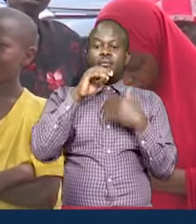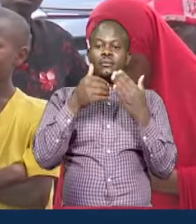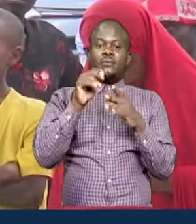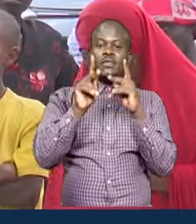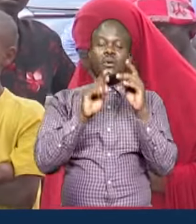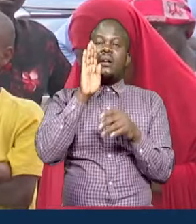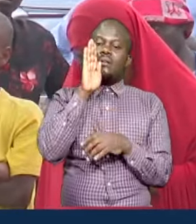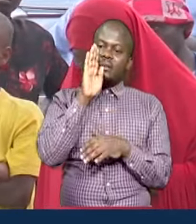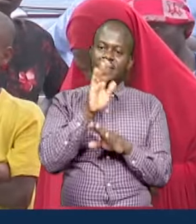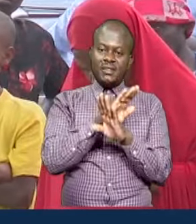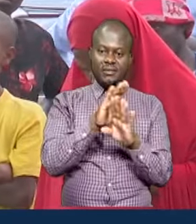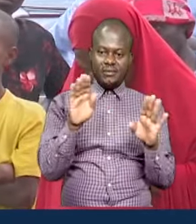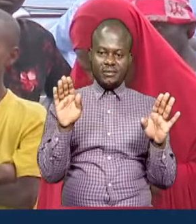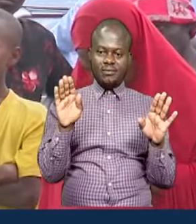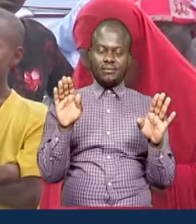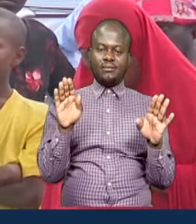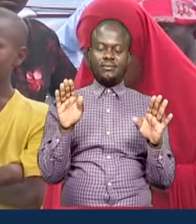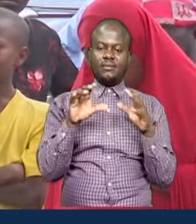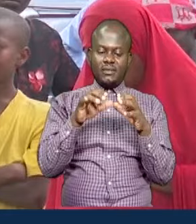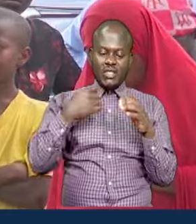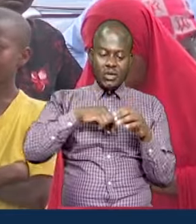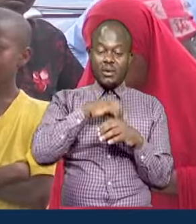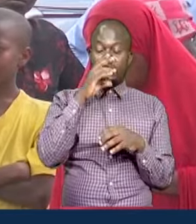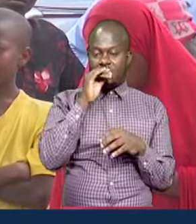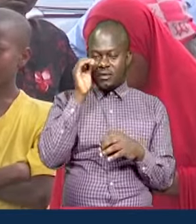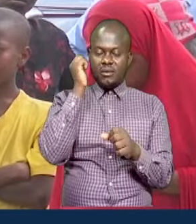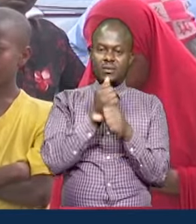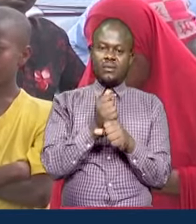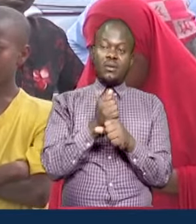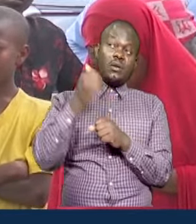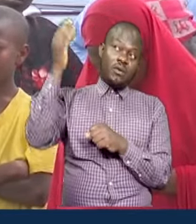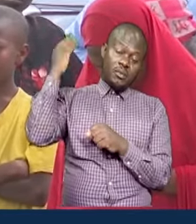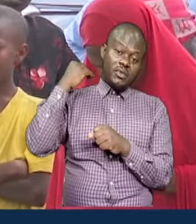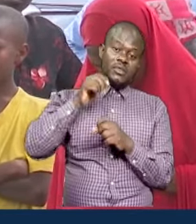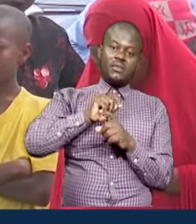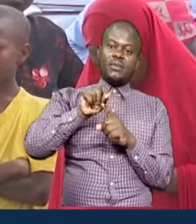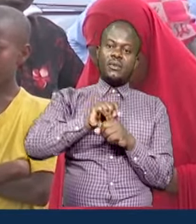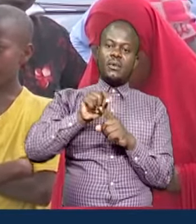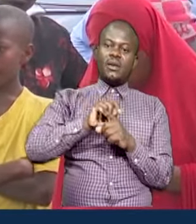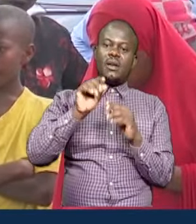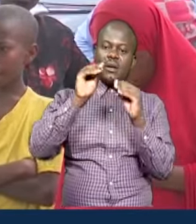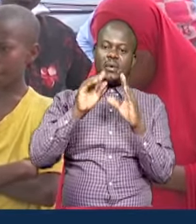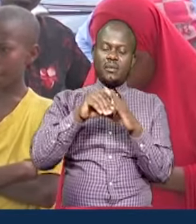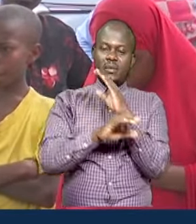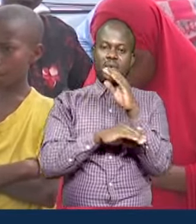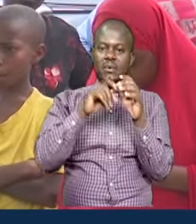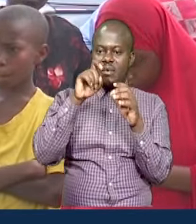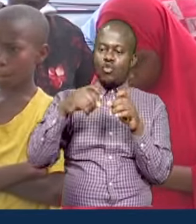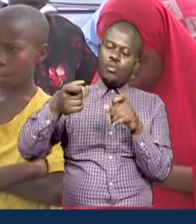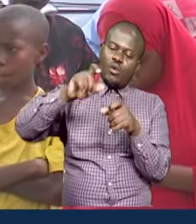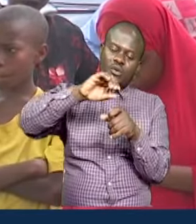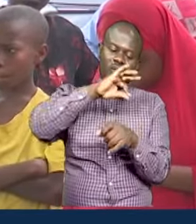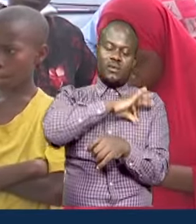abantu babesha, ishyaka ryacu ibyo tuvuze turabikora. Ubushize twavugiye abarimu mu gihugu cyose ko bagomba kongerwa